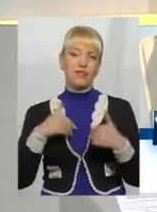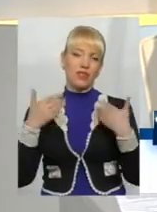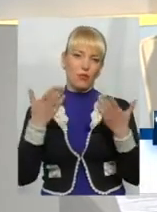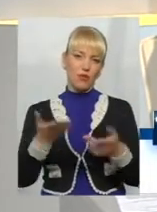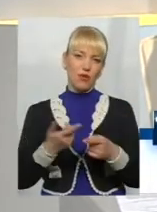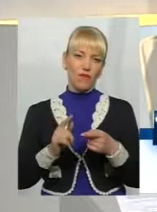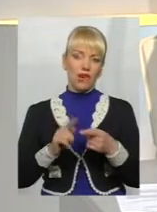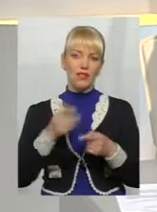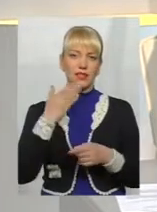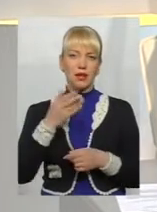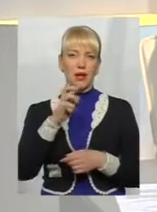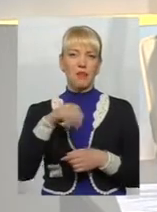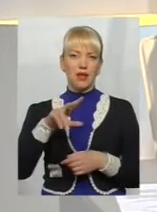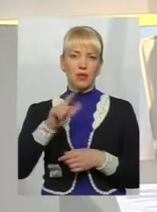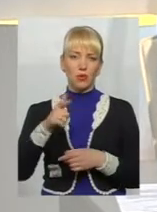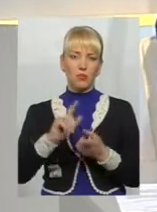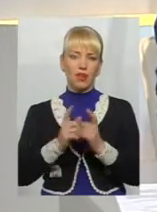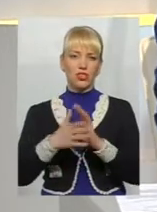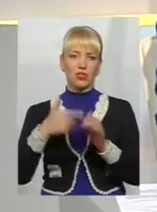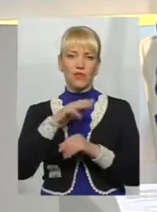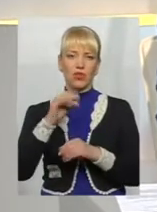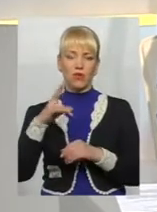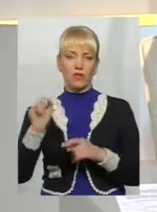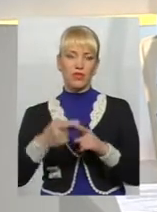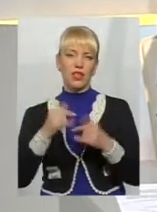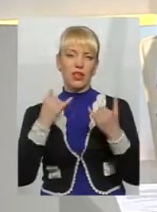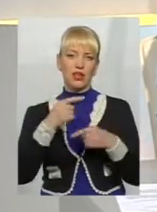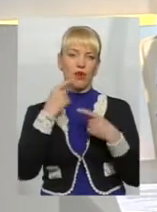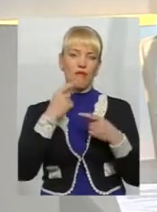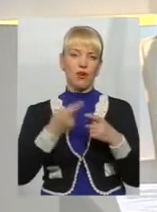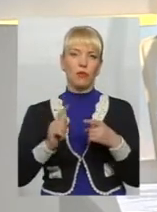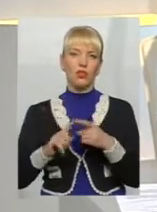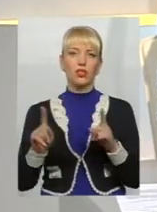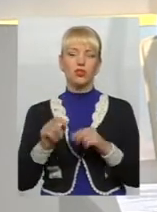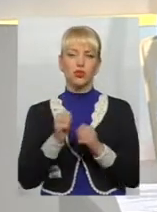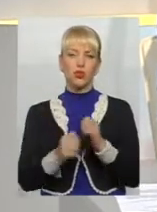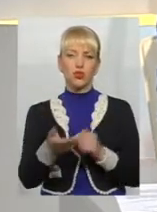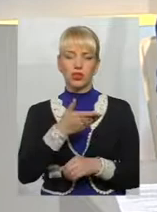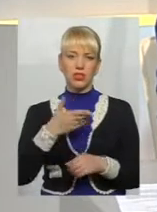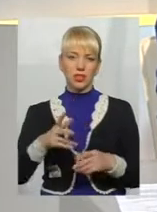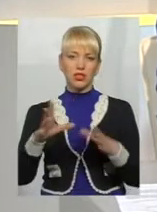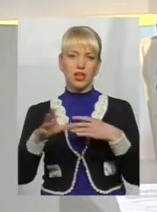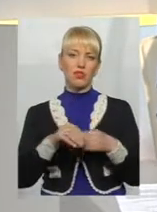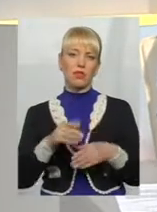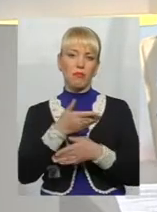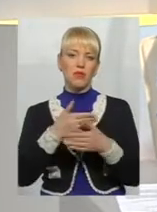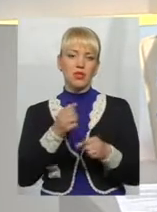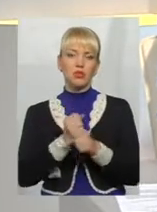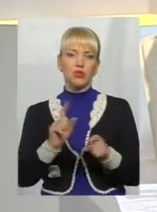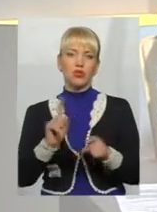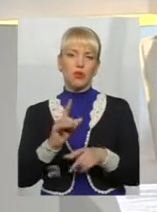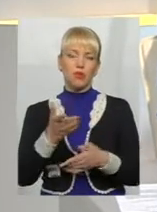на жестову мову Оксани Фіновської. І нині ми говоримо про те, що кожен з нас і ми разом зробили для того, щоб